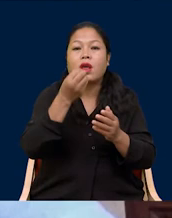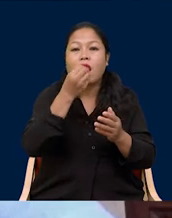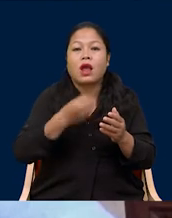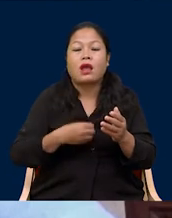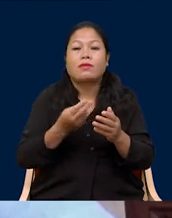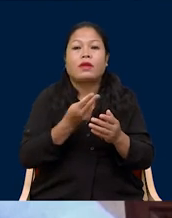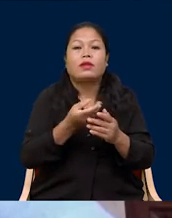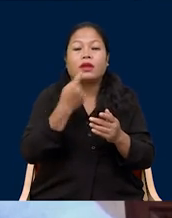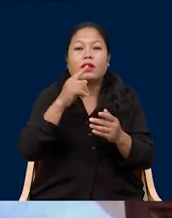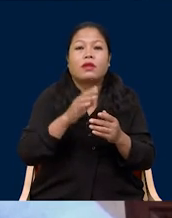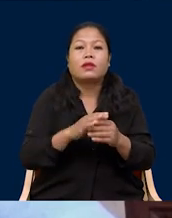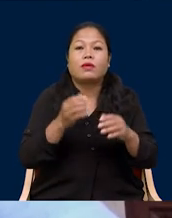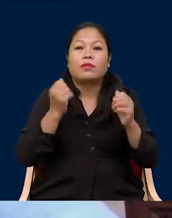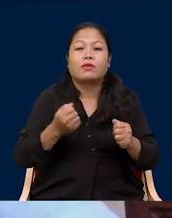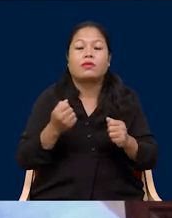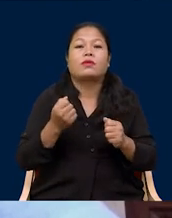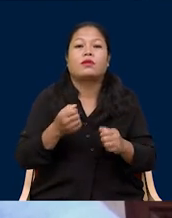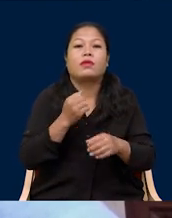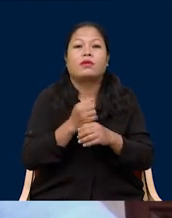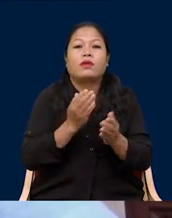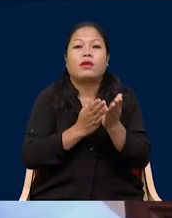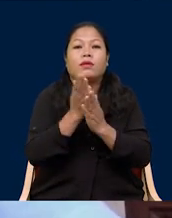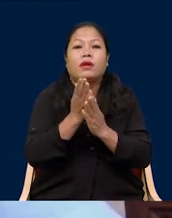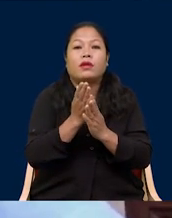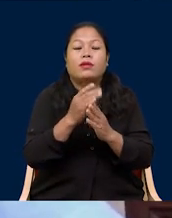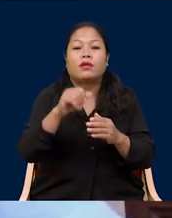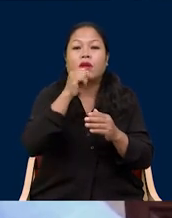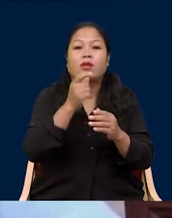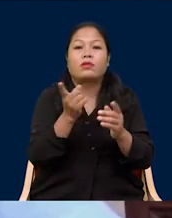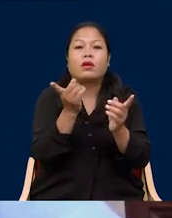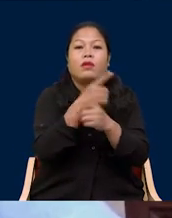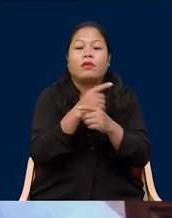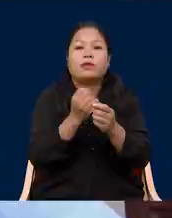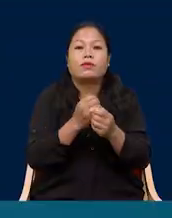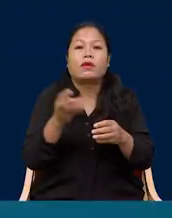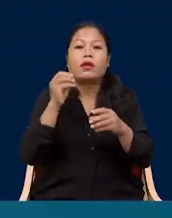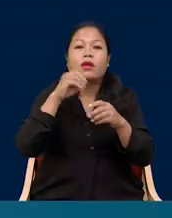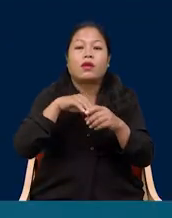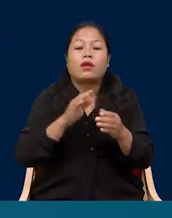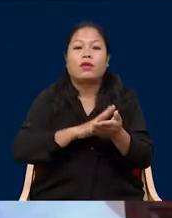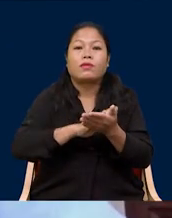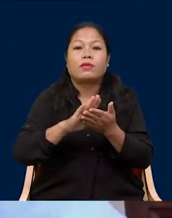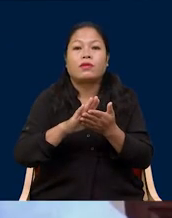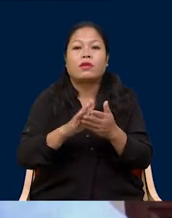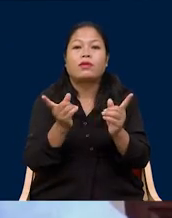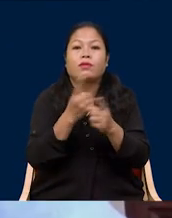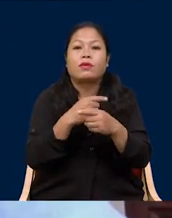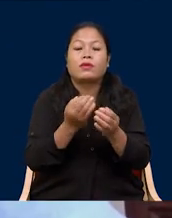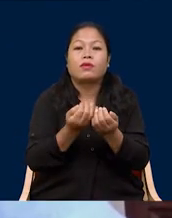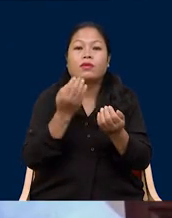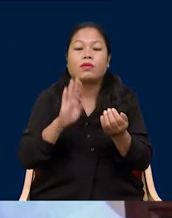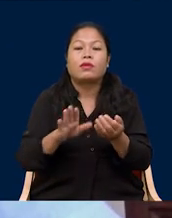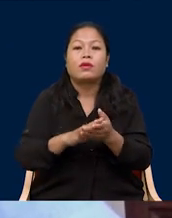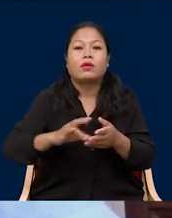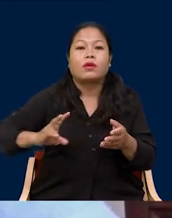तपाईँको खानपानदेखि लिएर होइन तपाईँको रहनसहनदेखि लिएर जे पनि जलवायुसँग चाहिँ आबद्ध भएको छ। त्यसले गर्दा यो बिस्तारै पनि परिवर्तन